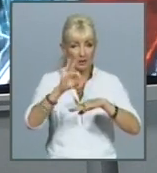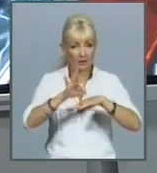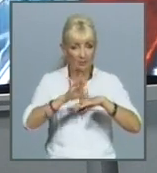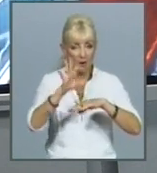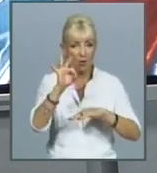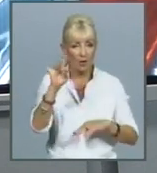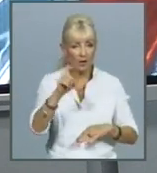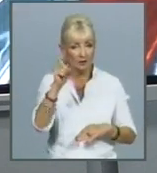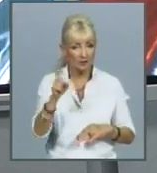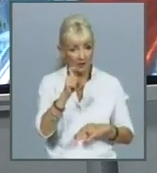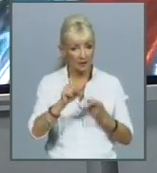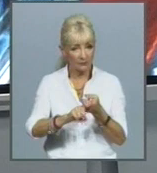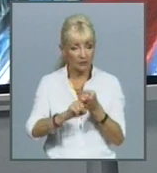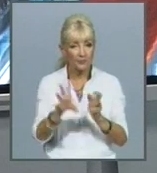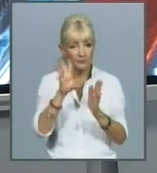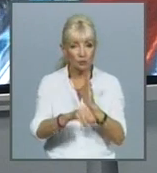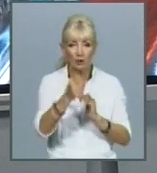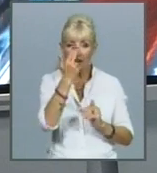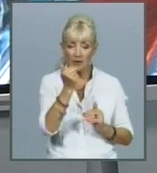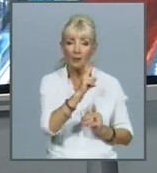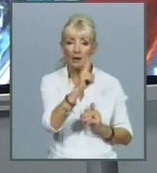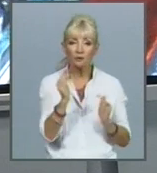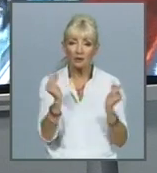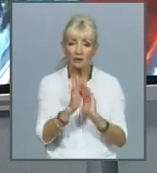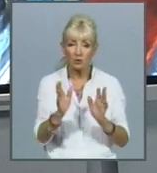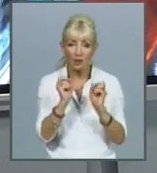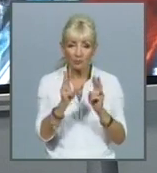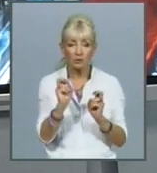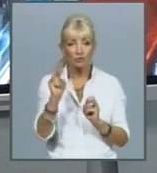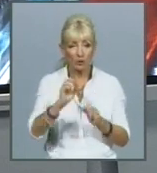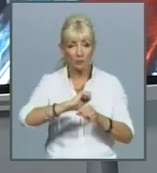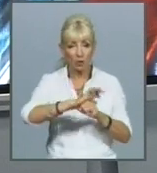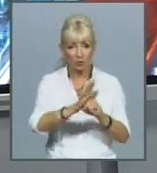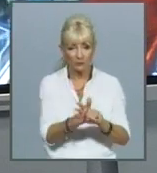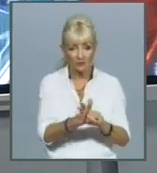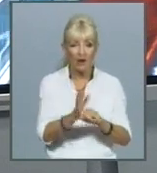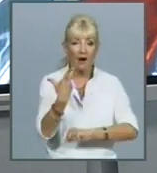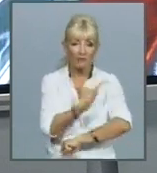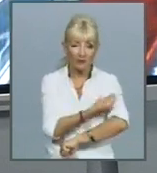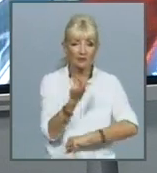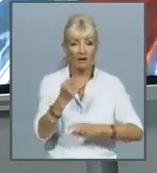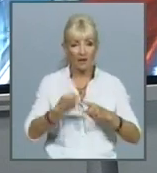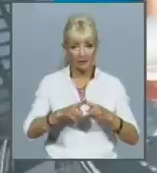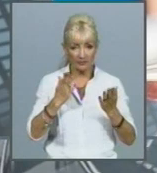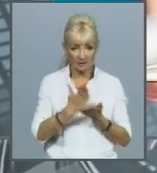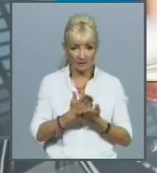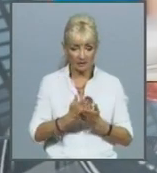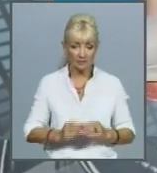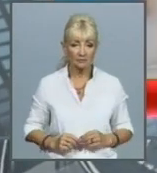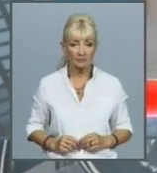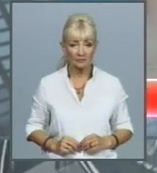респіраторними інфекціями, у тому числі грипом, який не менш небезпечний, ніж коронавірус. Вакцини для цього є.